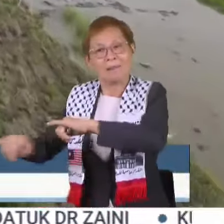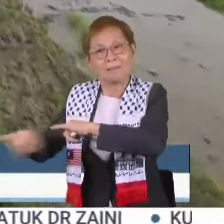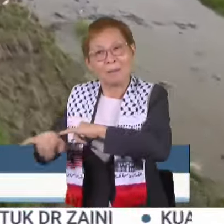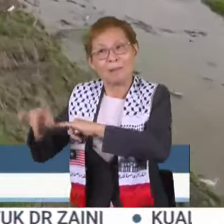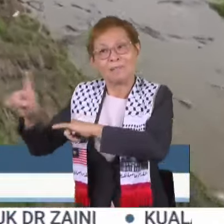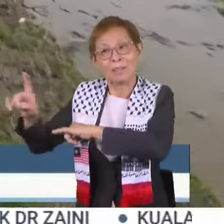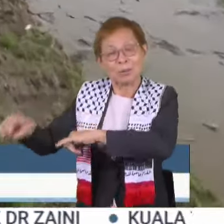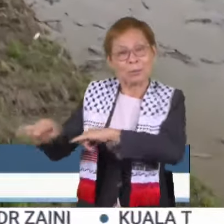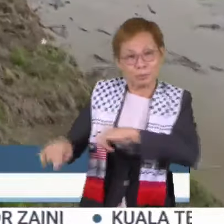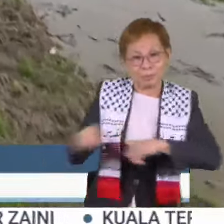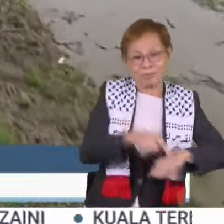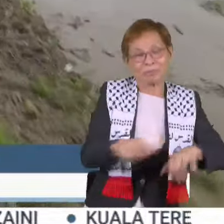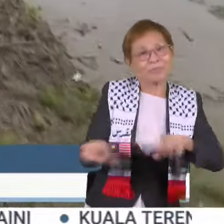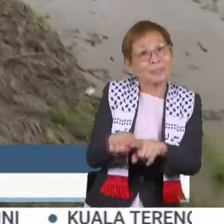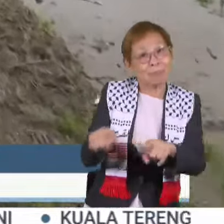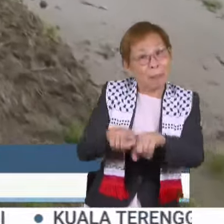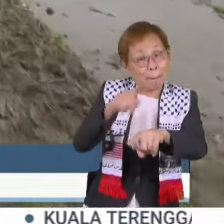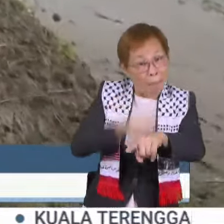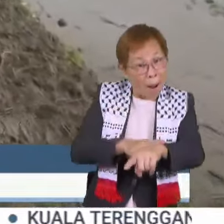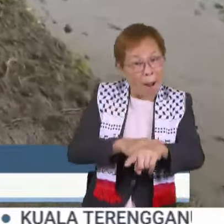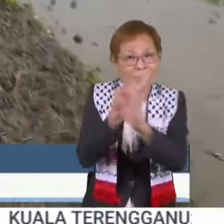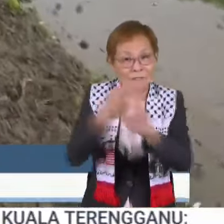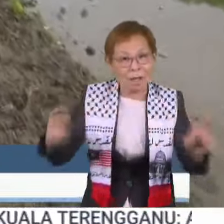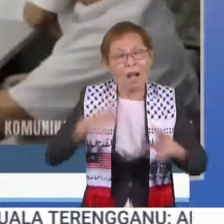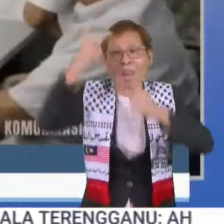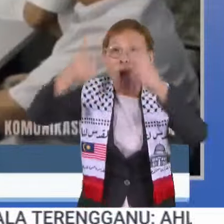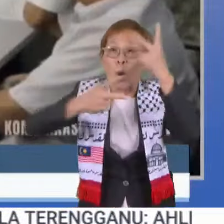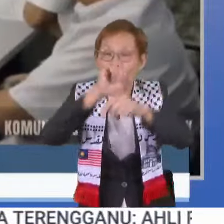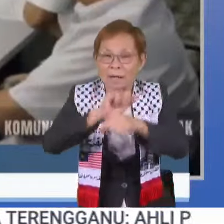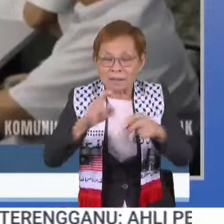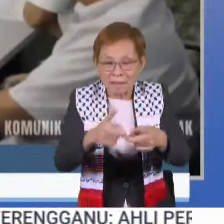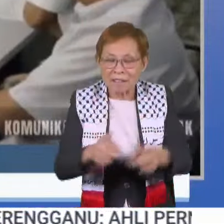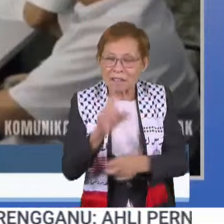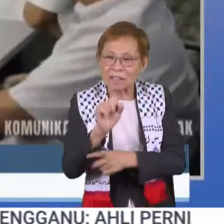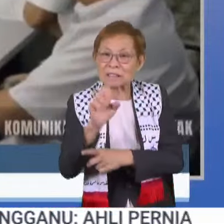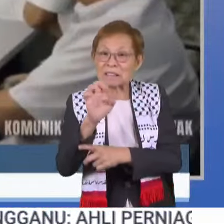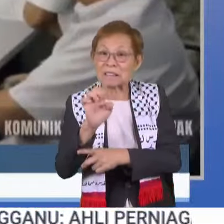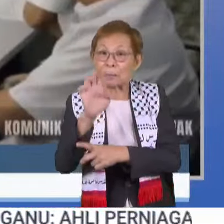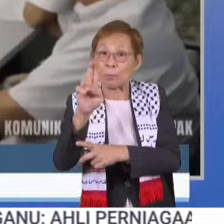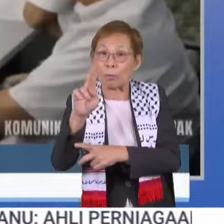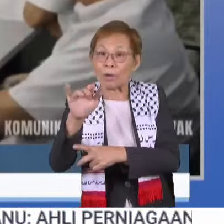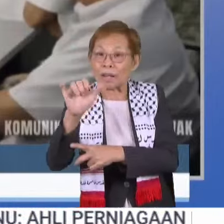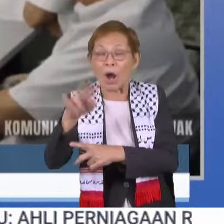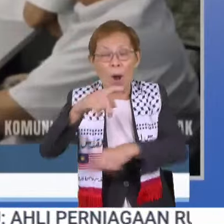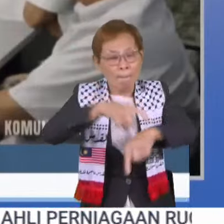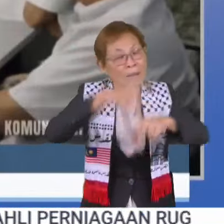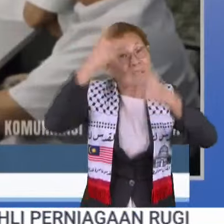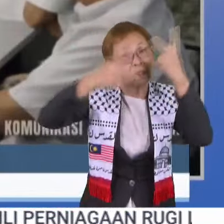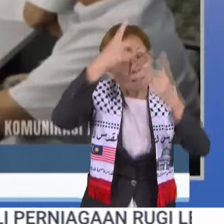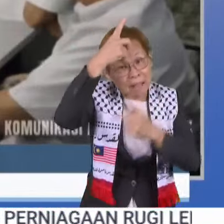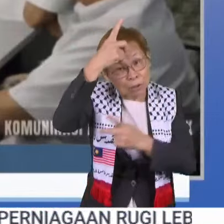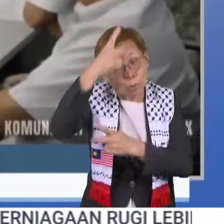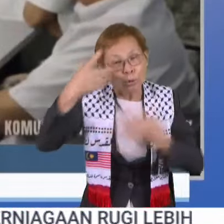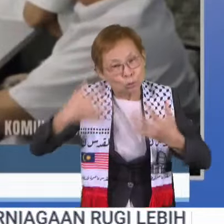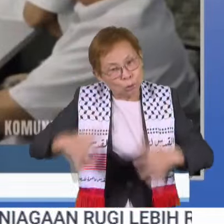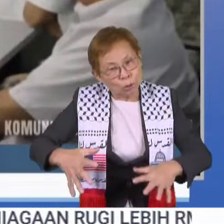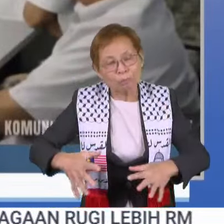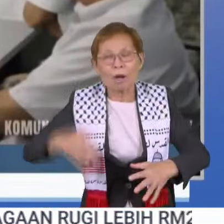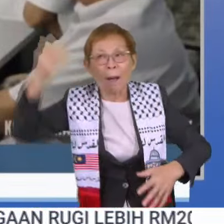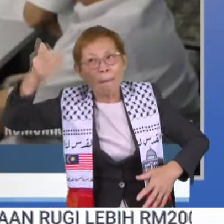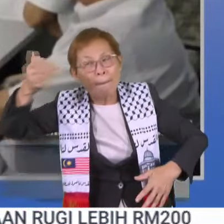sat Beliau berkata demikian semasa melakukan lawatan kerja ke daerah sebuyau semasa lawatan tersebut Datuk Amar Douglas telah